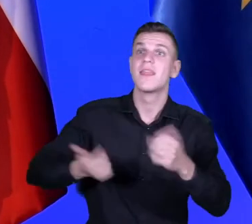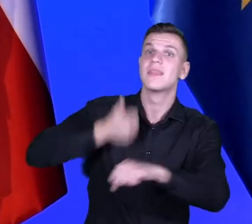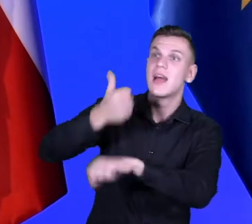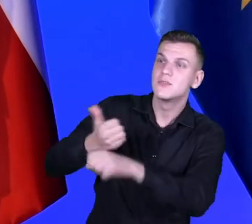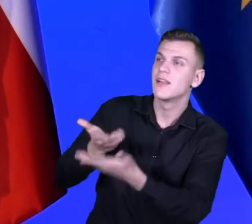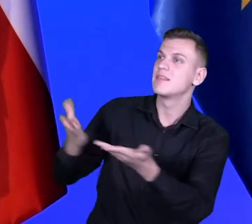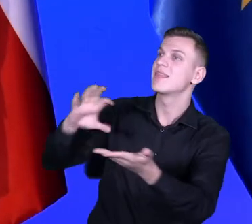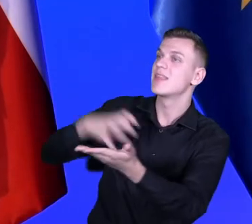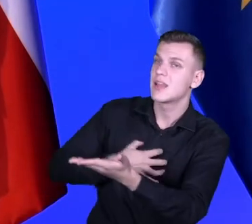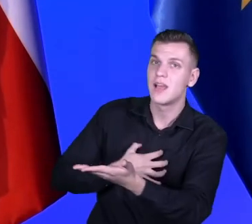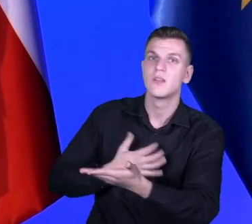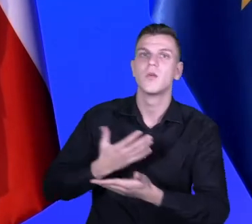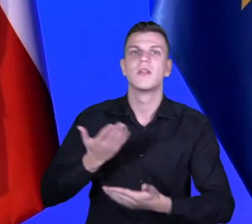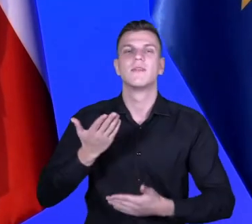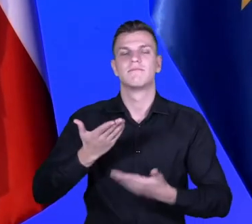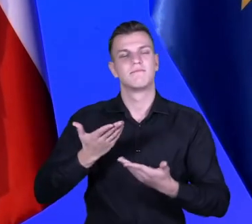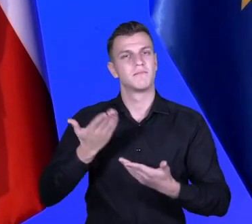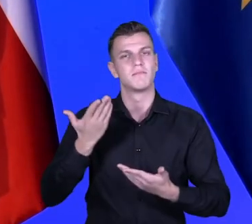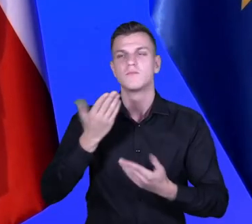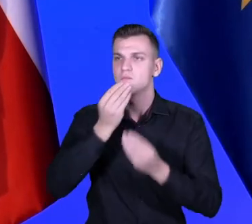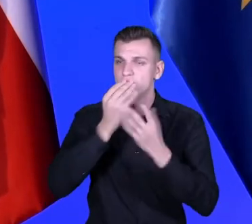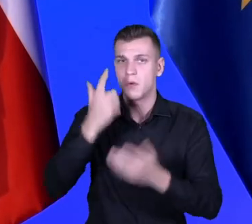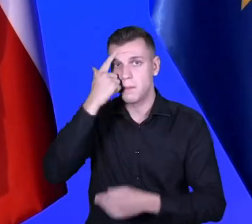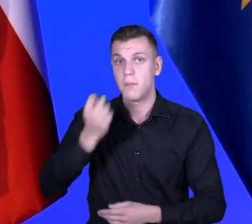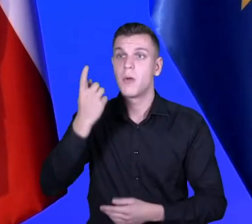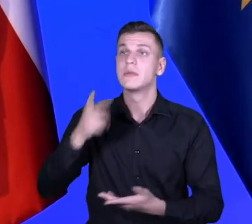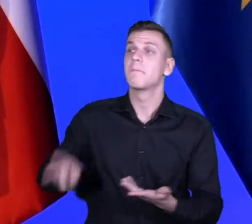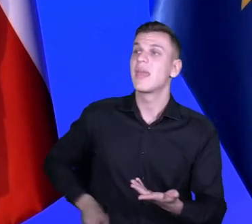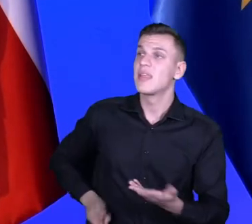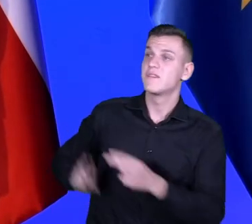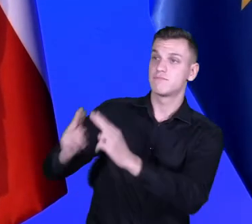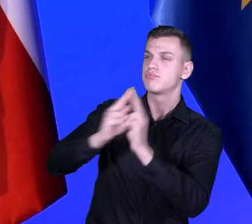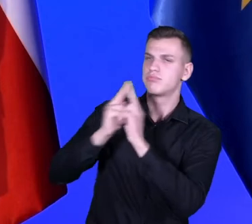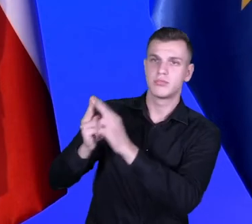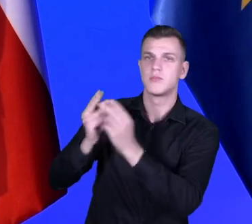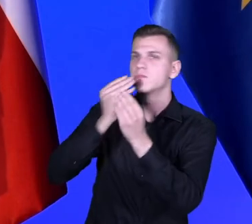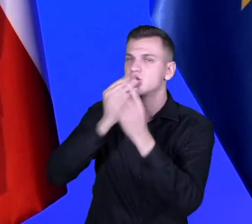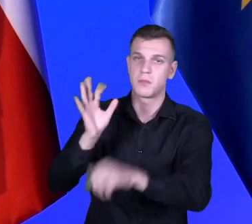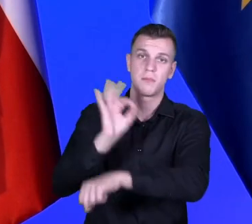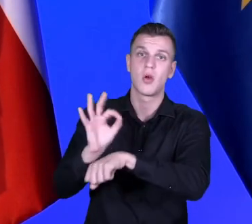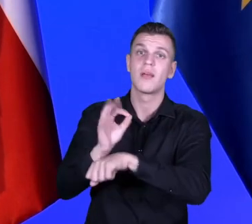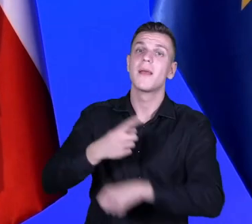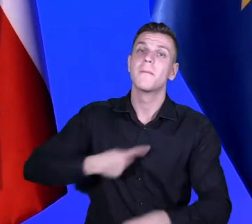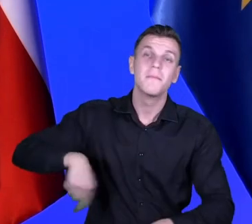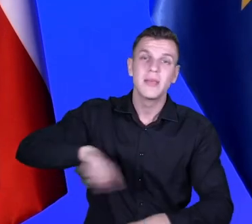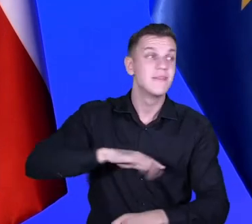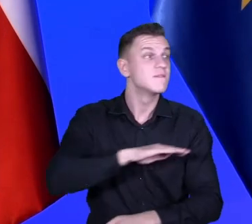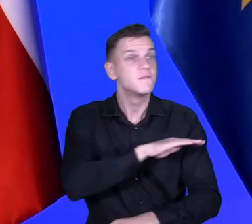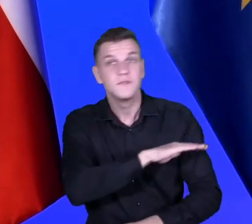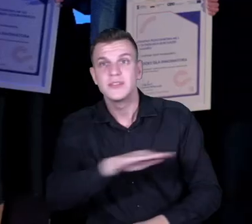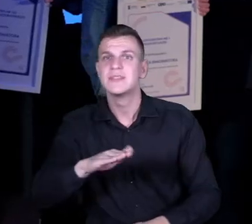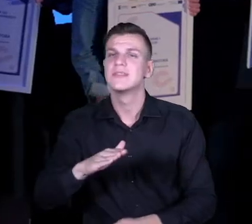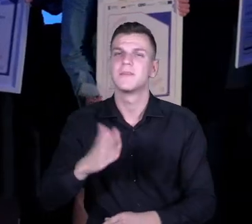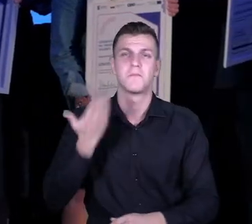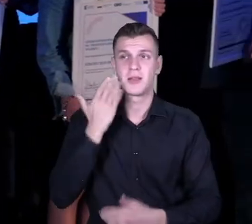dyrektorze, to był świetny pomysł ministerstw. Naprawdę świetny i oceniamy go wszyscy bardzo